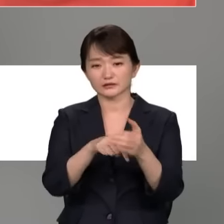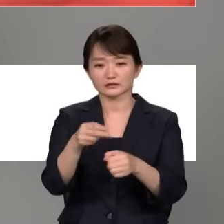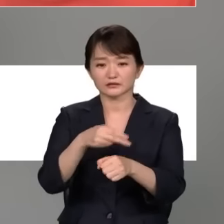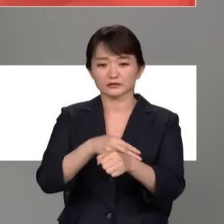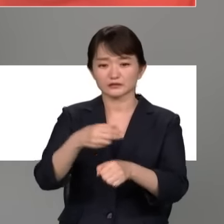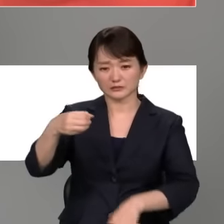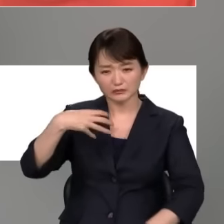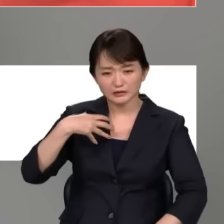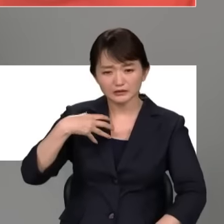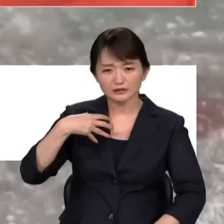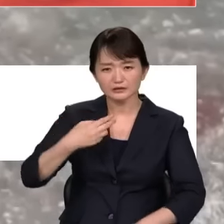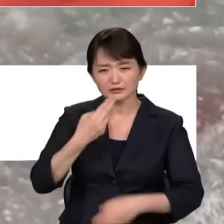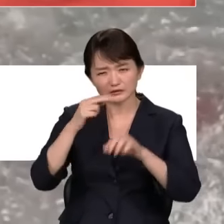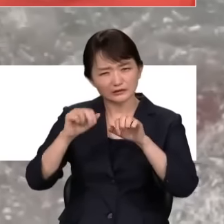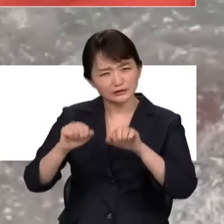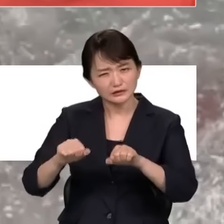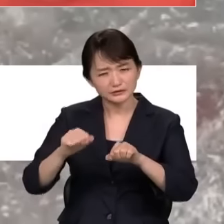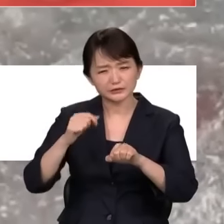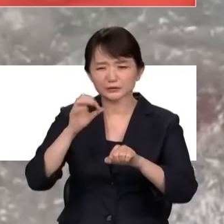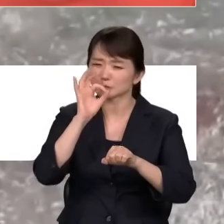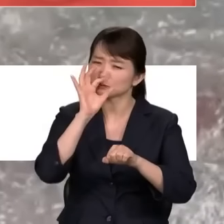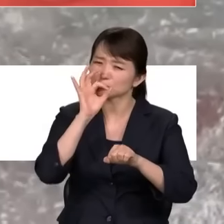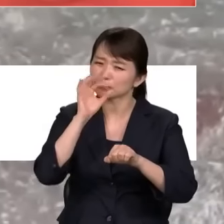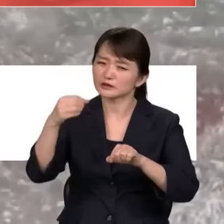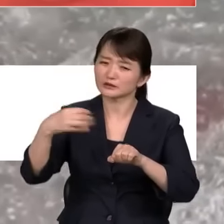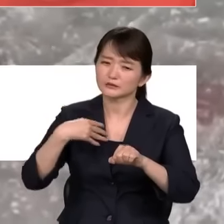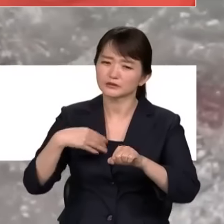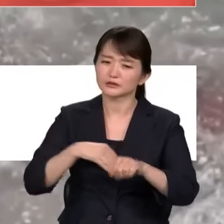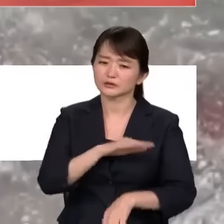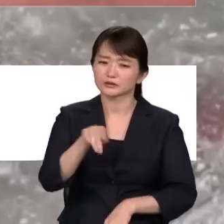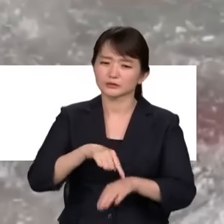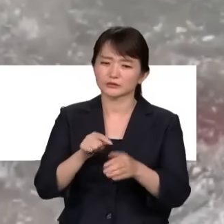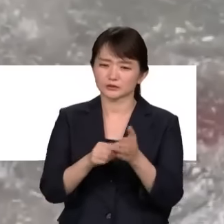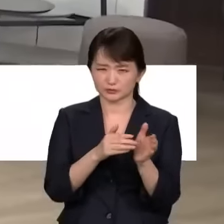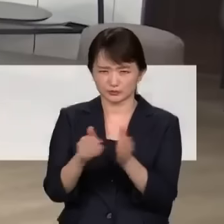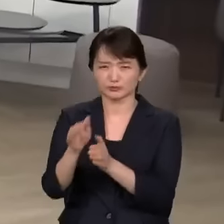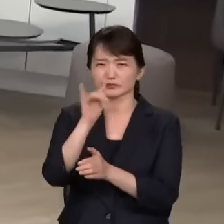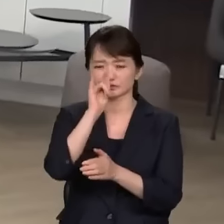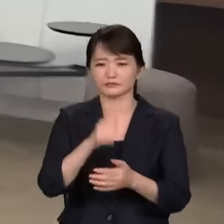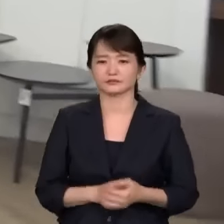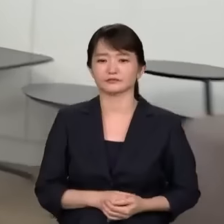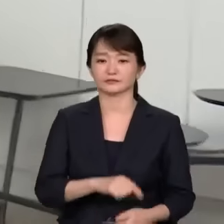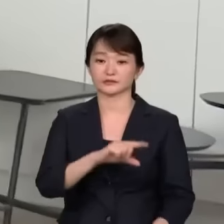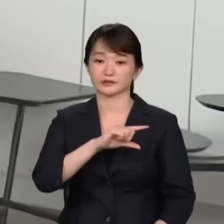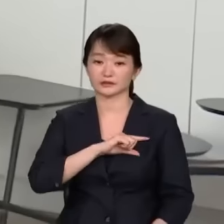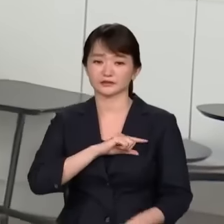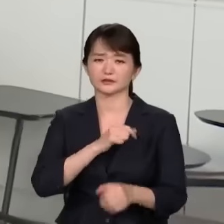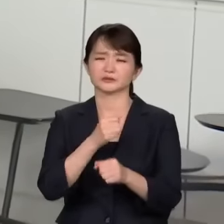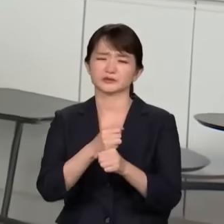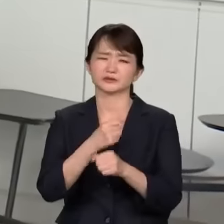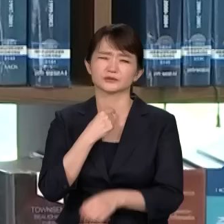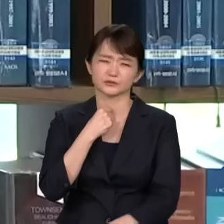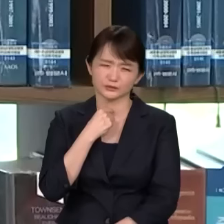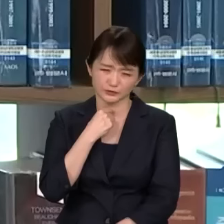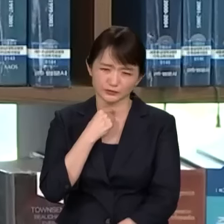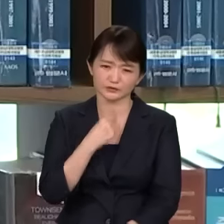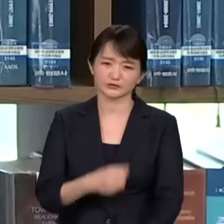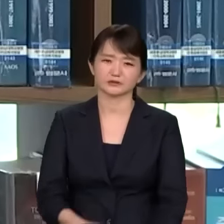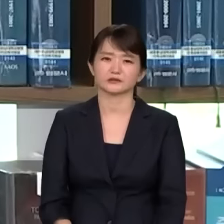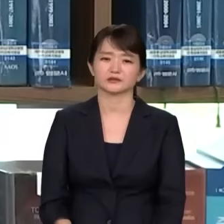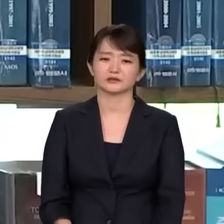좀 떨어진다라는 말씀을 계속 하셔갖고 저희도 마음의 준비를 하고 있었고 이름이라도 지어주고 싶었습니다.